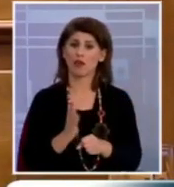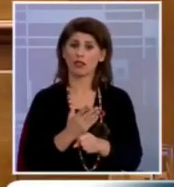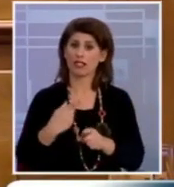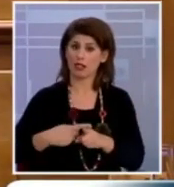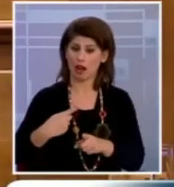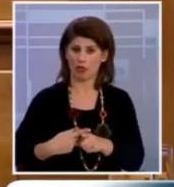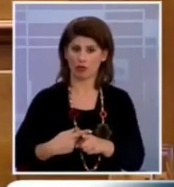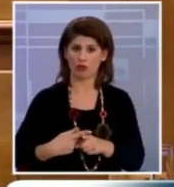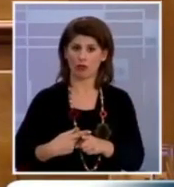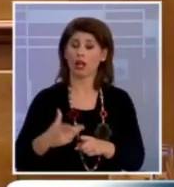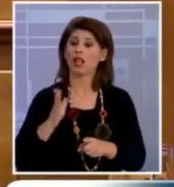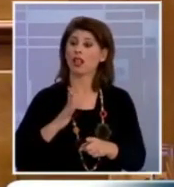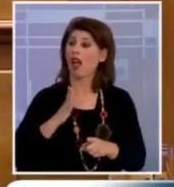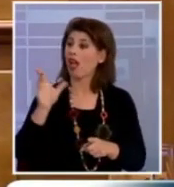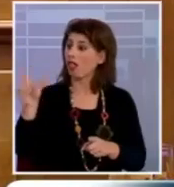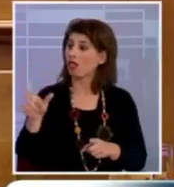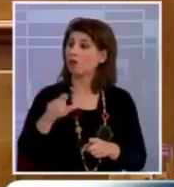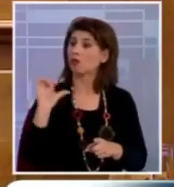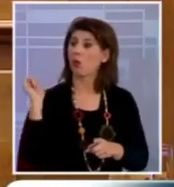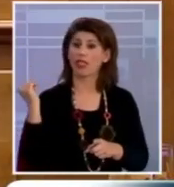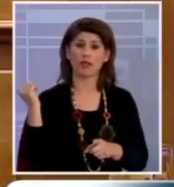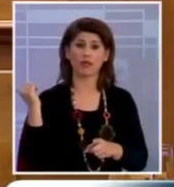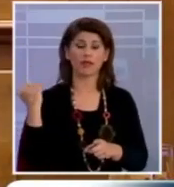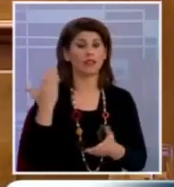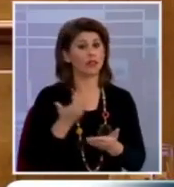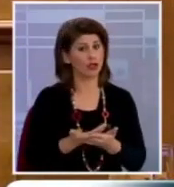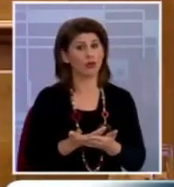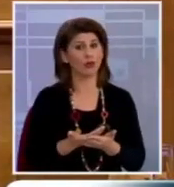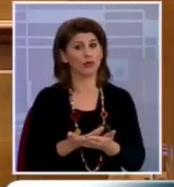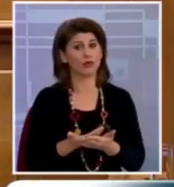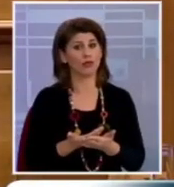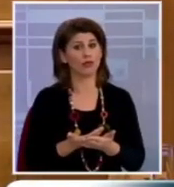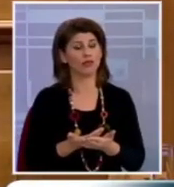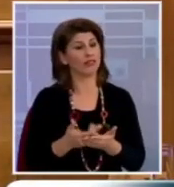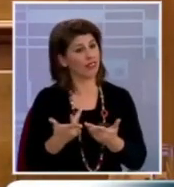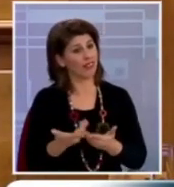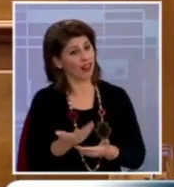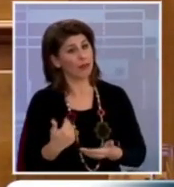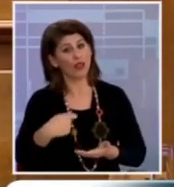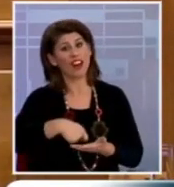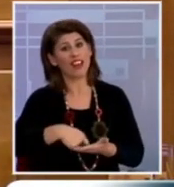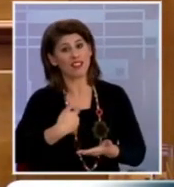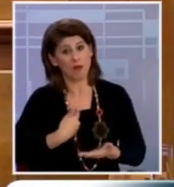χώρας οι άνθρωποι του χθες και ζητούν τα ρέστα από μας.